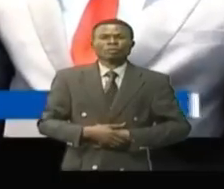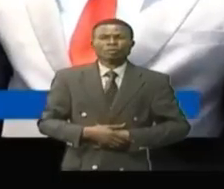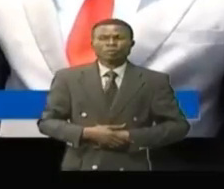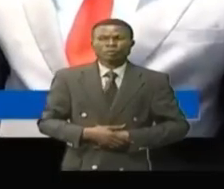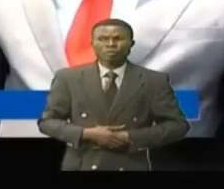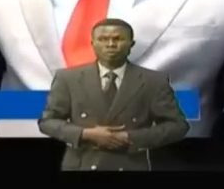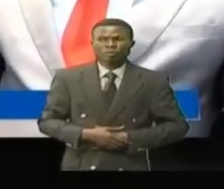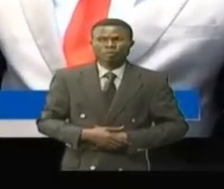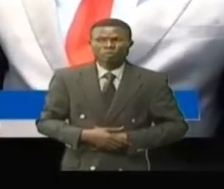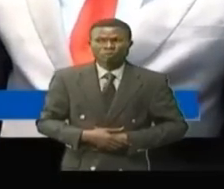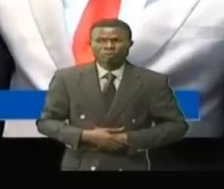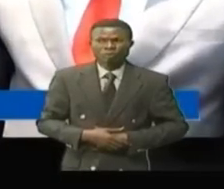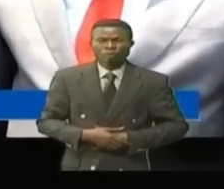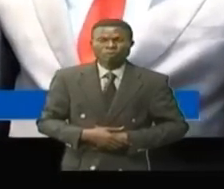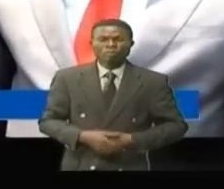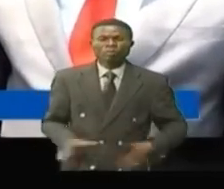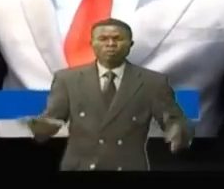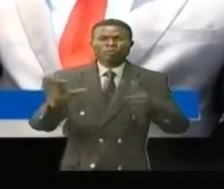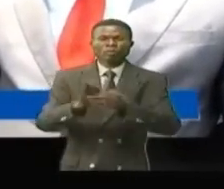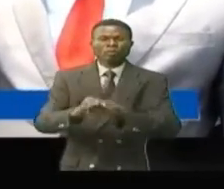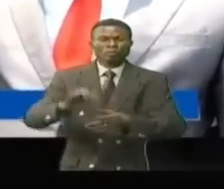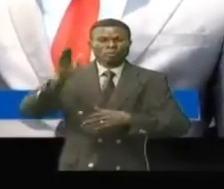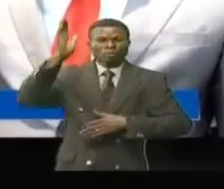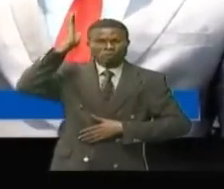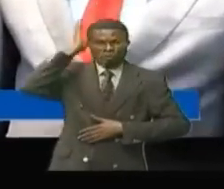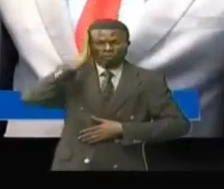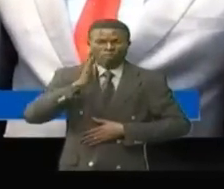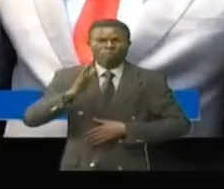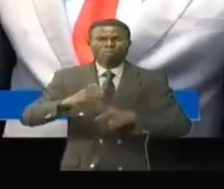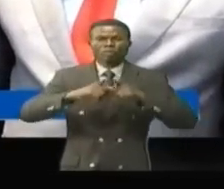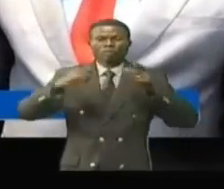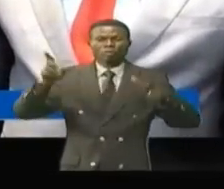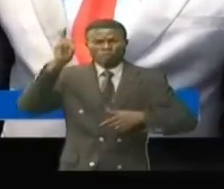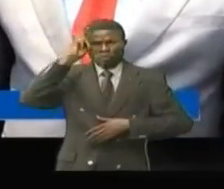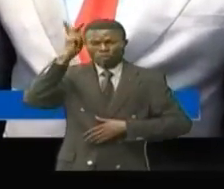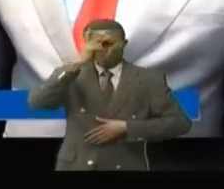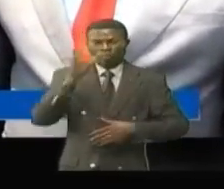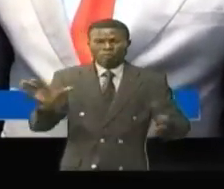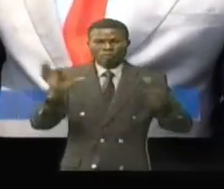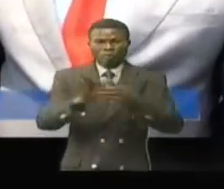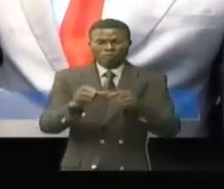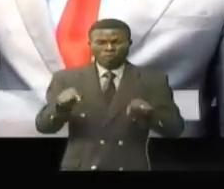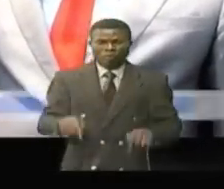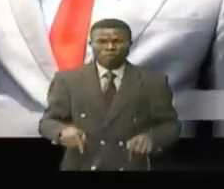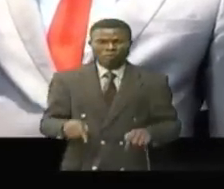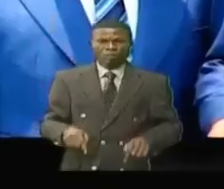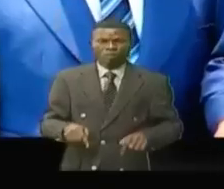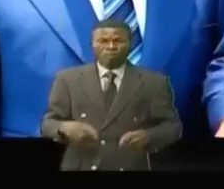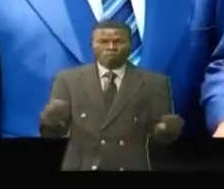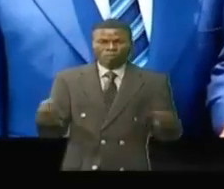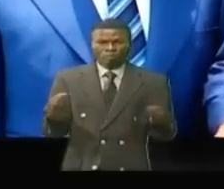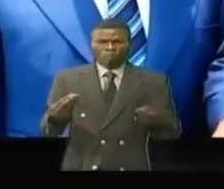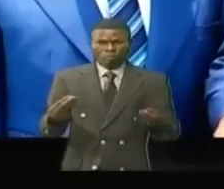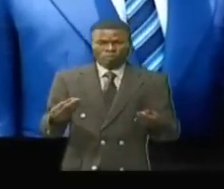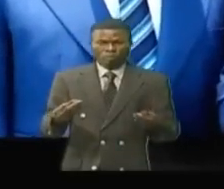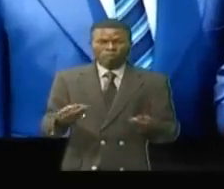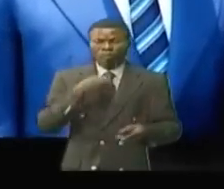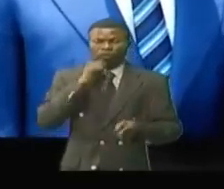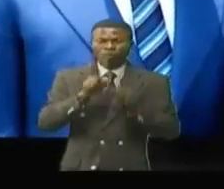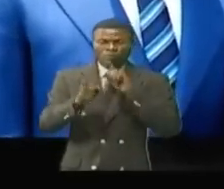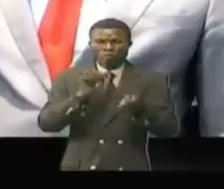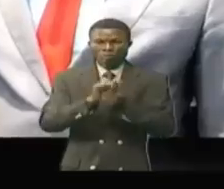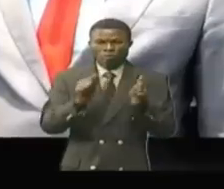Députés nationaux de l'Union sacrée de l'espace Grand Katanga, réunis ce jour en vue de statuer sur la